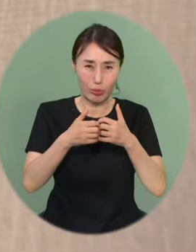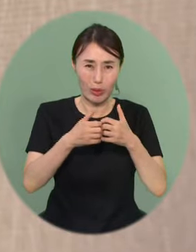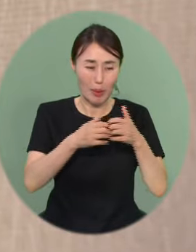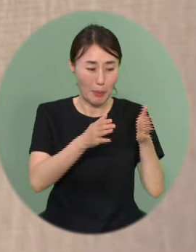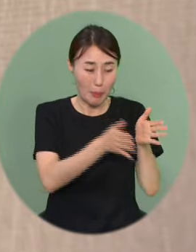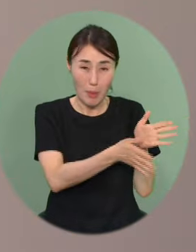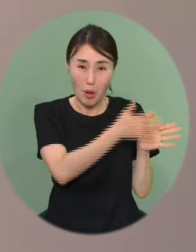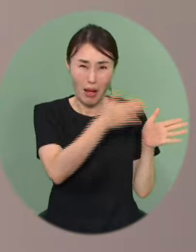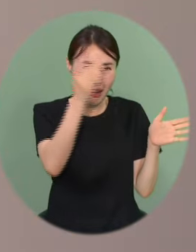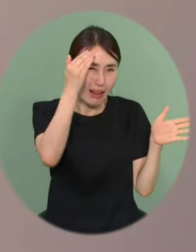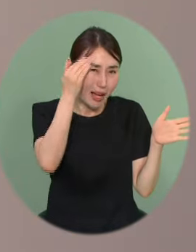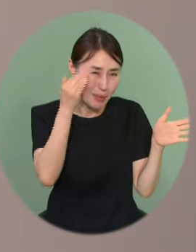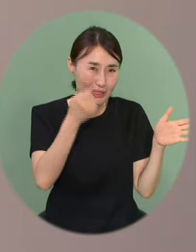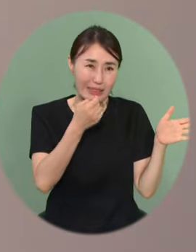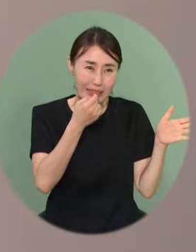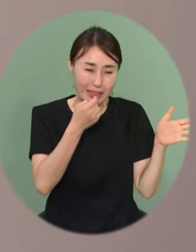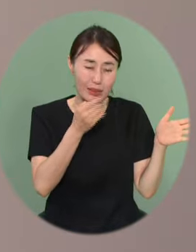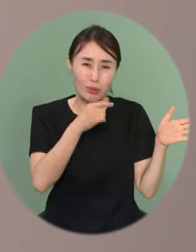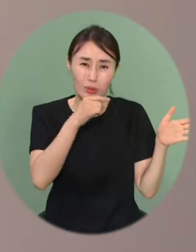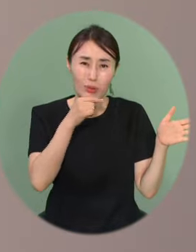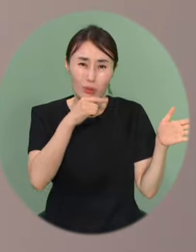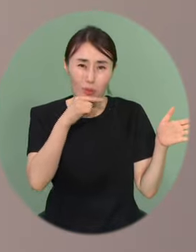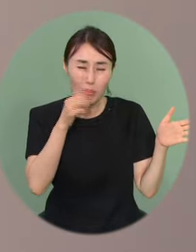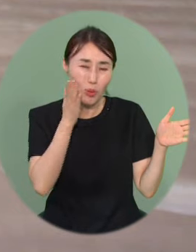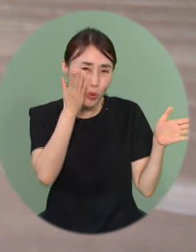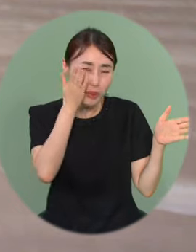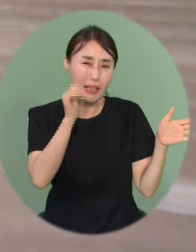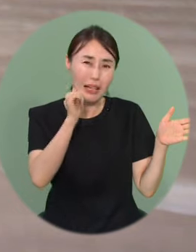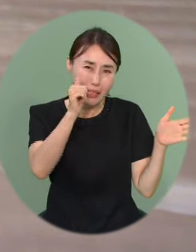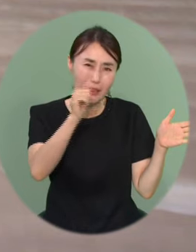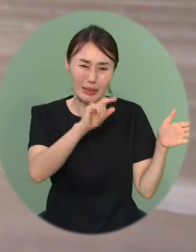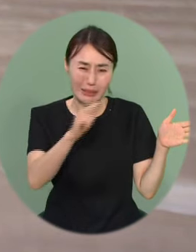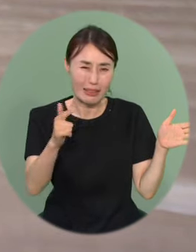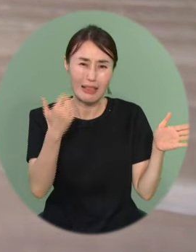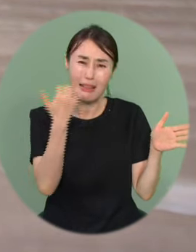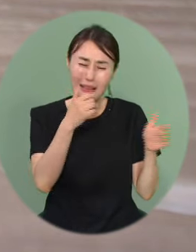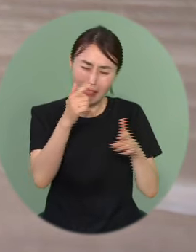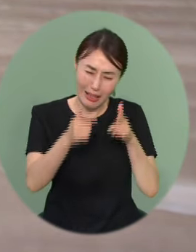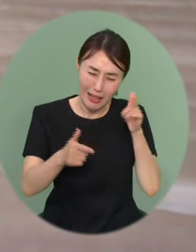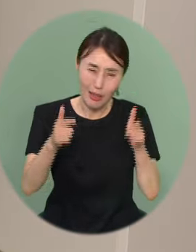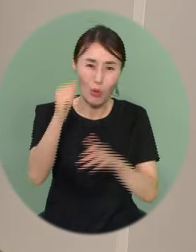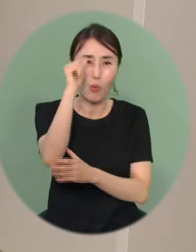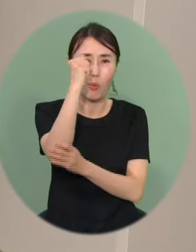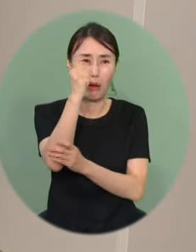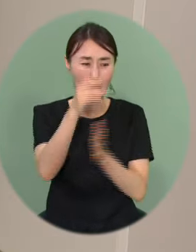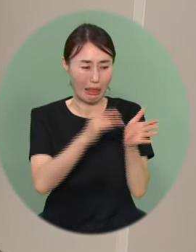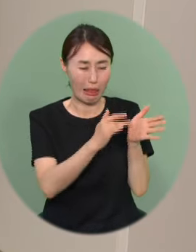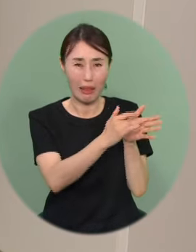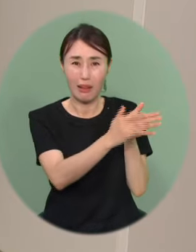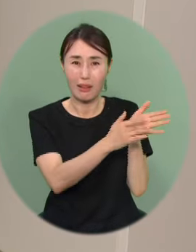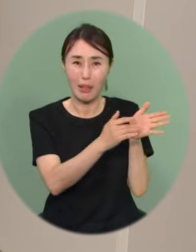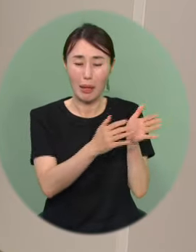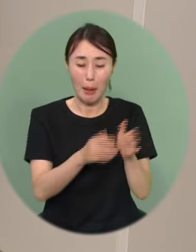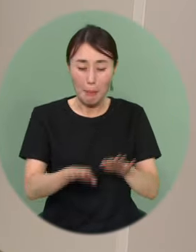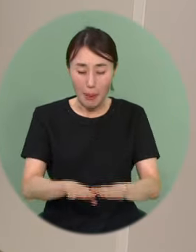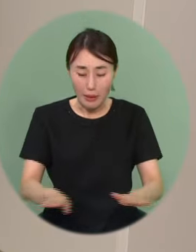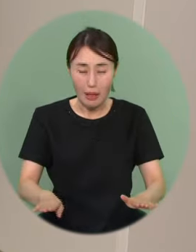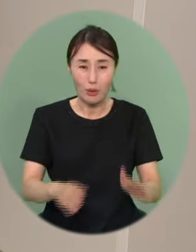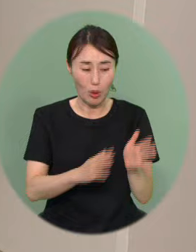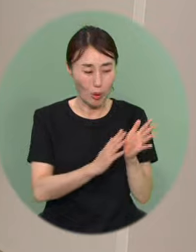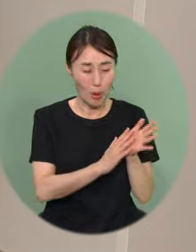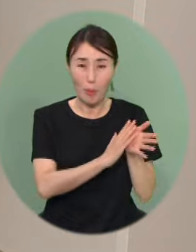곰팡이부터 하얀색과 초록색, 갈색까지 형형색색입니다. 바닥은 물론 벽지